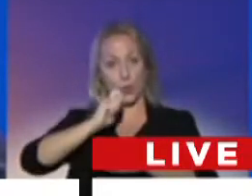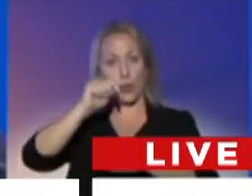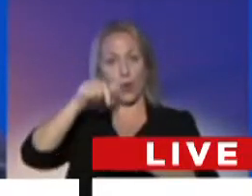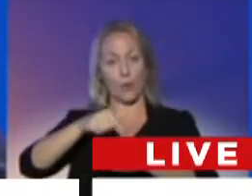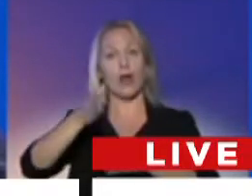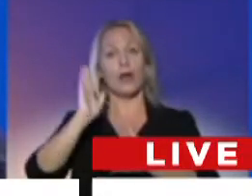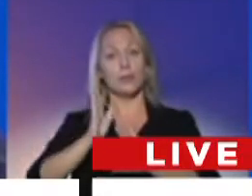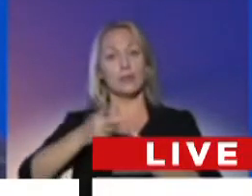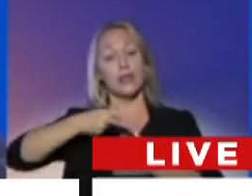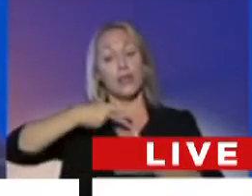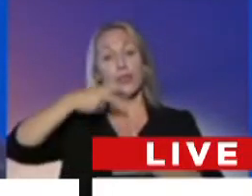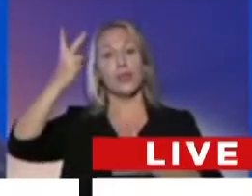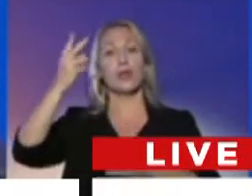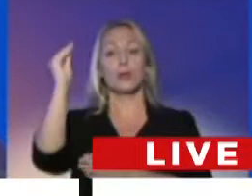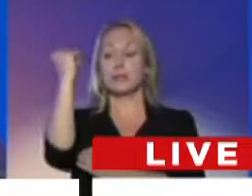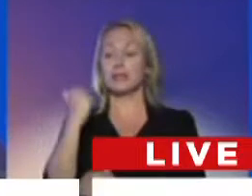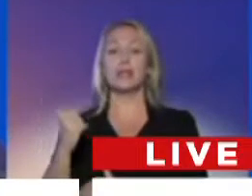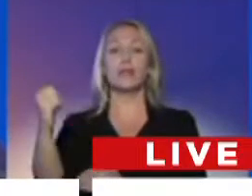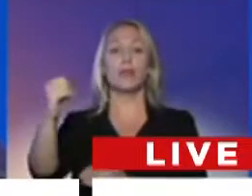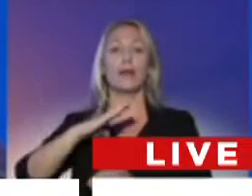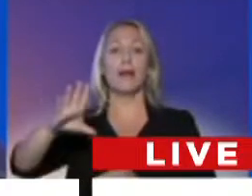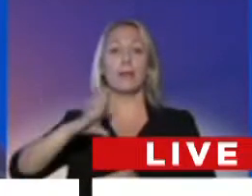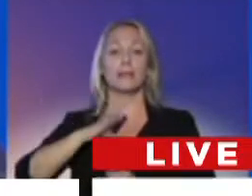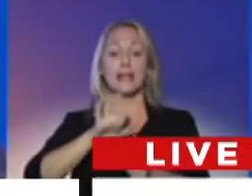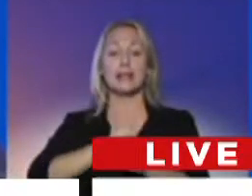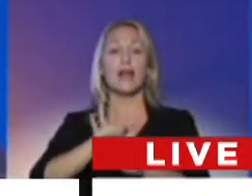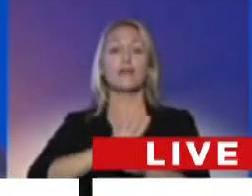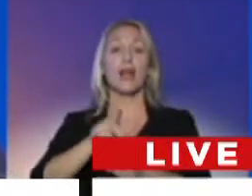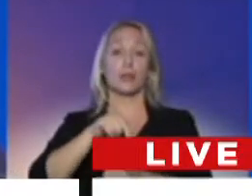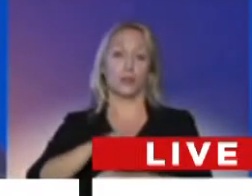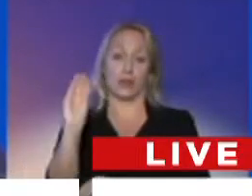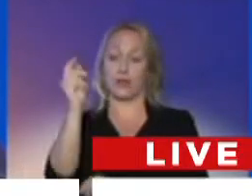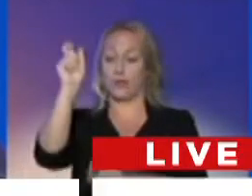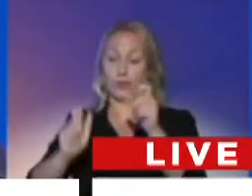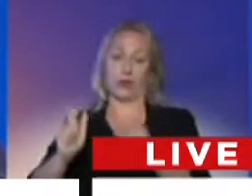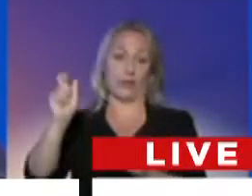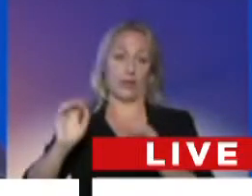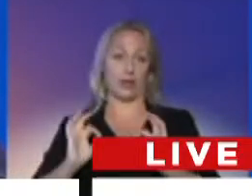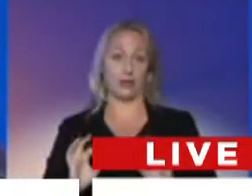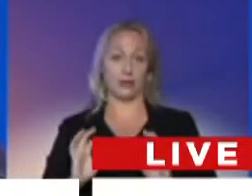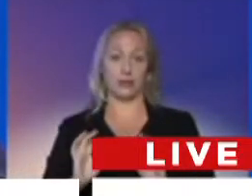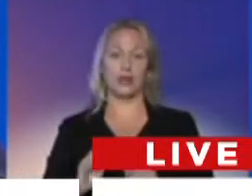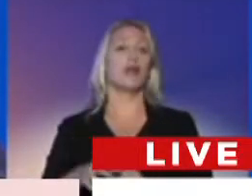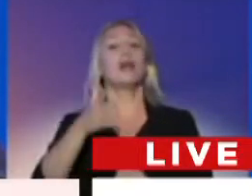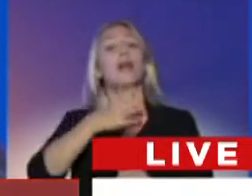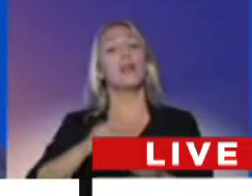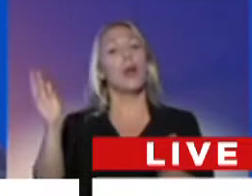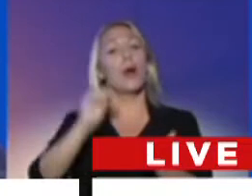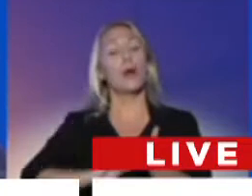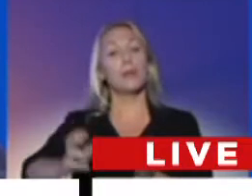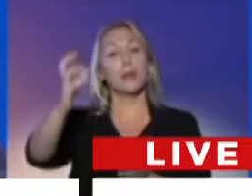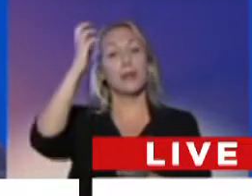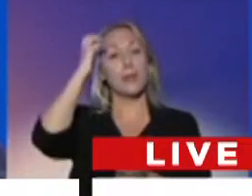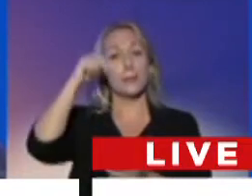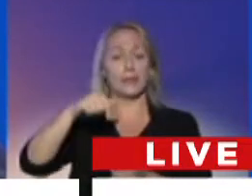άνετη κοινοβουλευτική πλειοψηφία. Και θέλω επίσης να σας θυμίσω ή να επισημάνω και στους τηλεθεατές